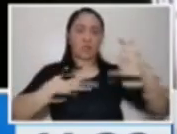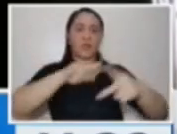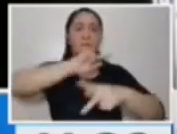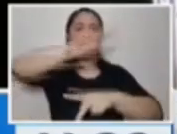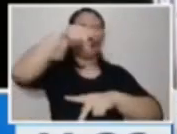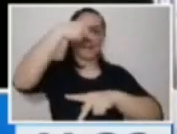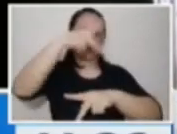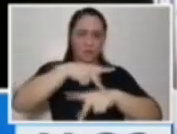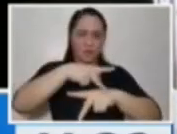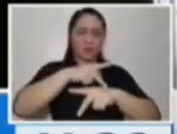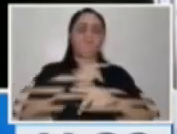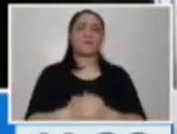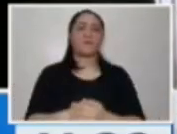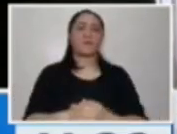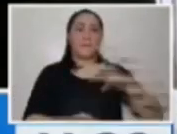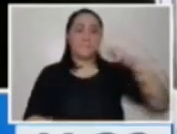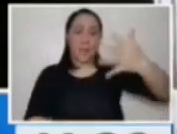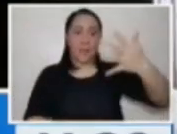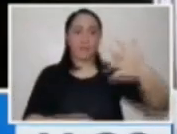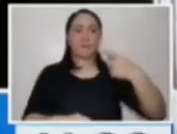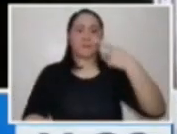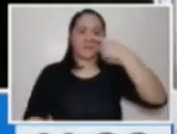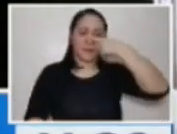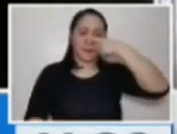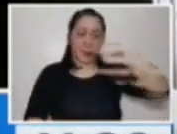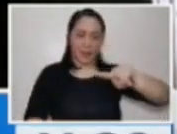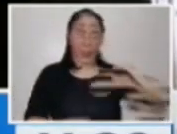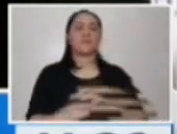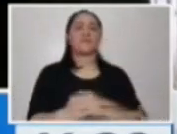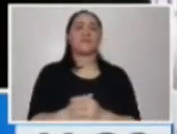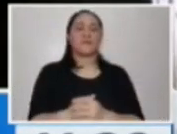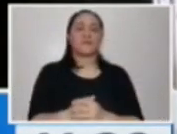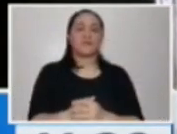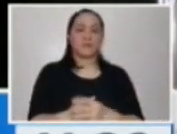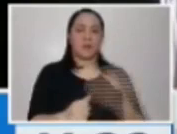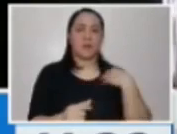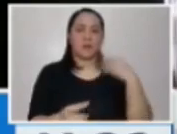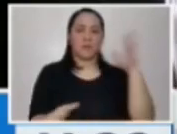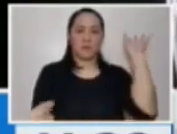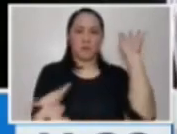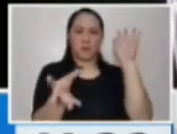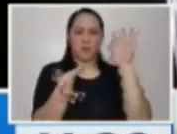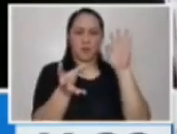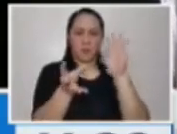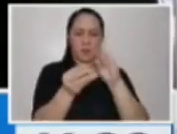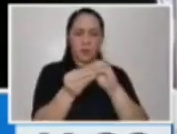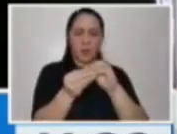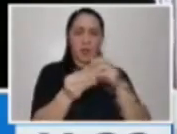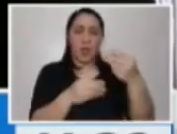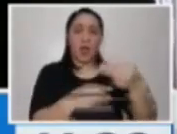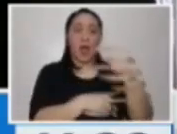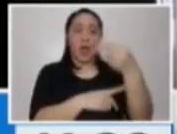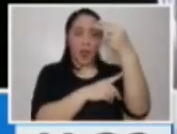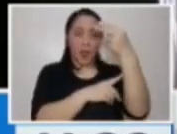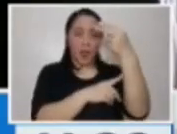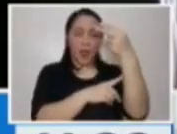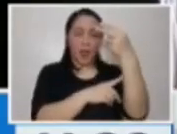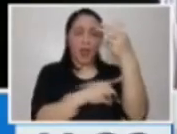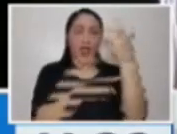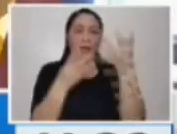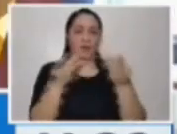Officer ng PhilHealth na si retired Brigadier General Ricardo Morales. Magandang araw po sa inyo,